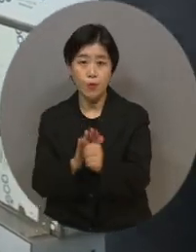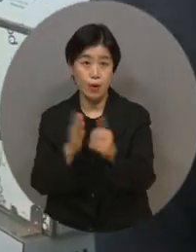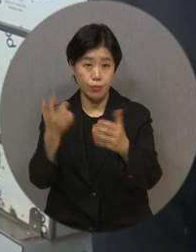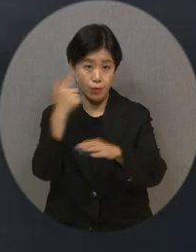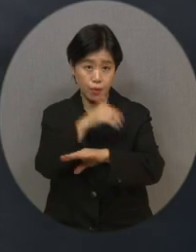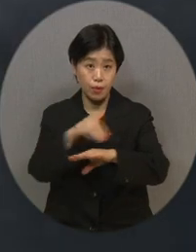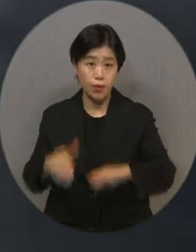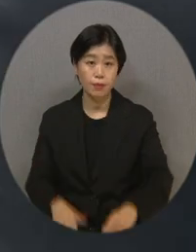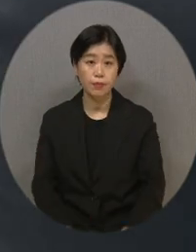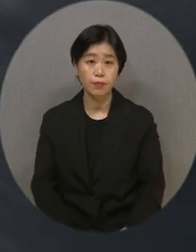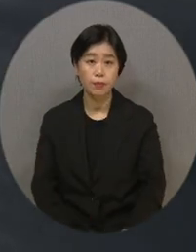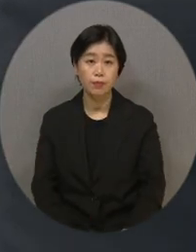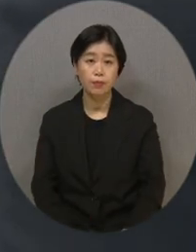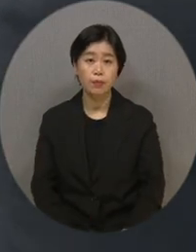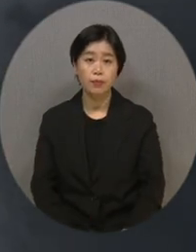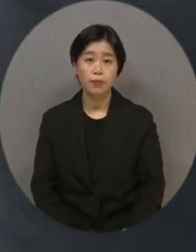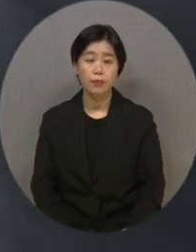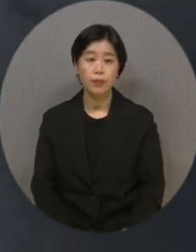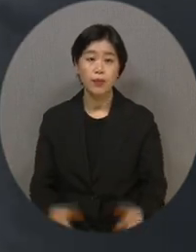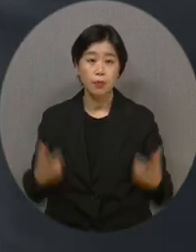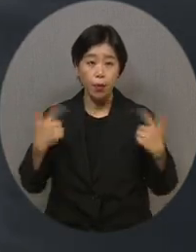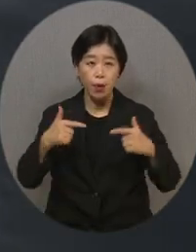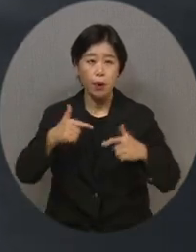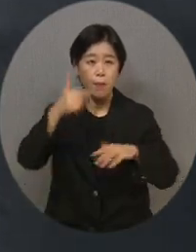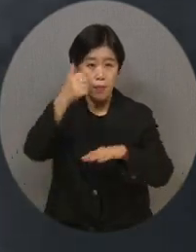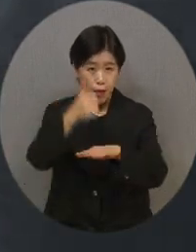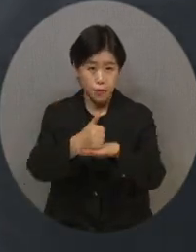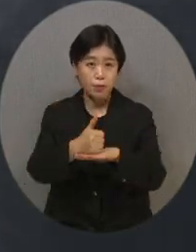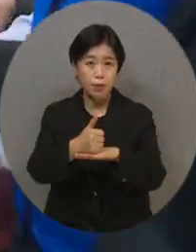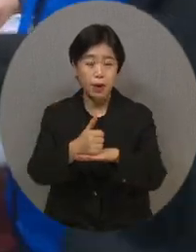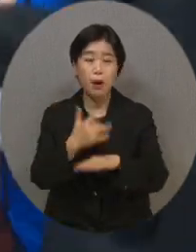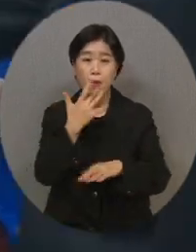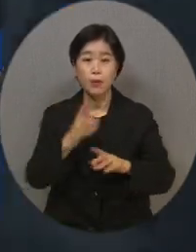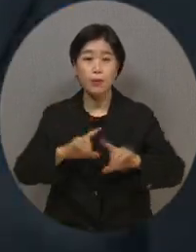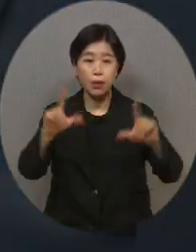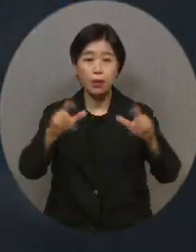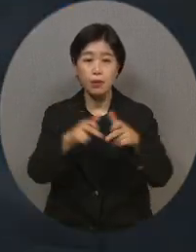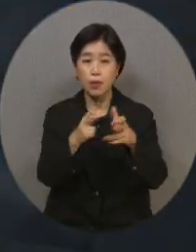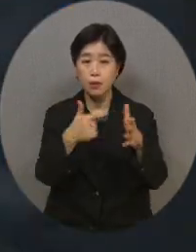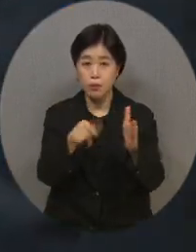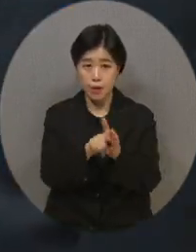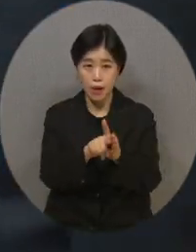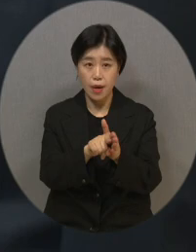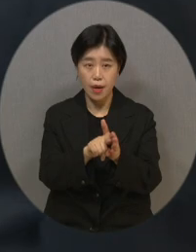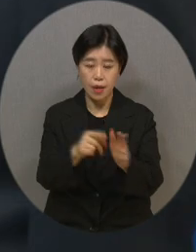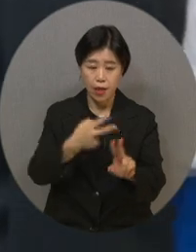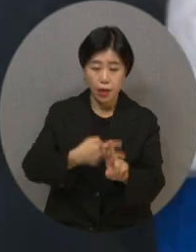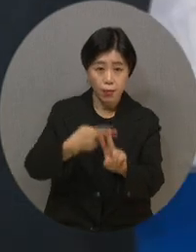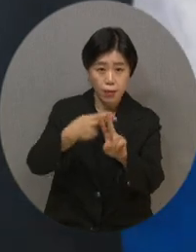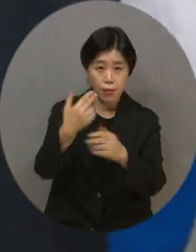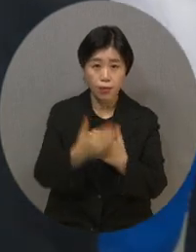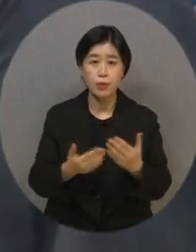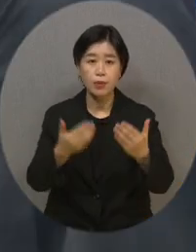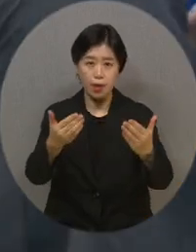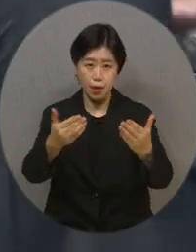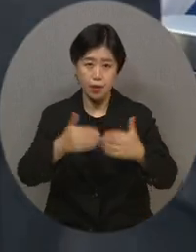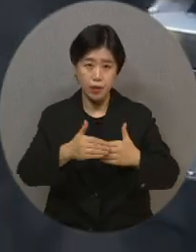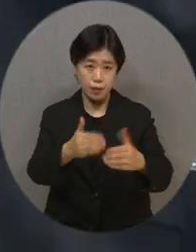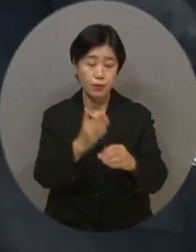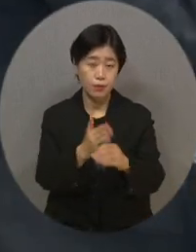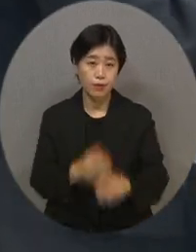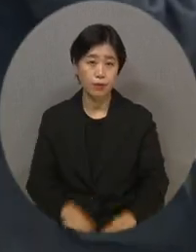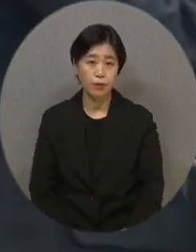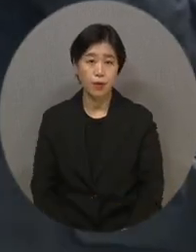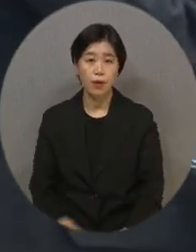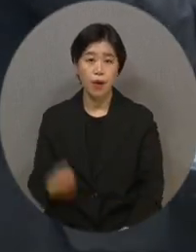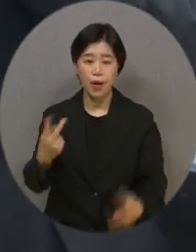복지TV 충북방송에서는 매월 마지막 주 화요일 장애인을 위한 임의용 봉사를 진행하며 더불어